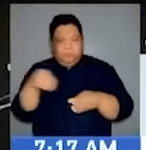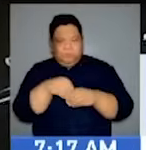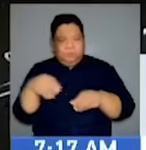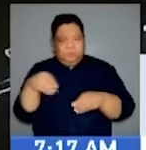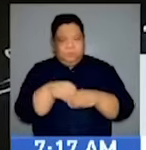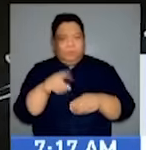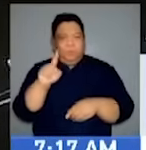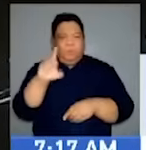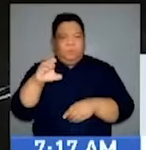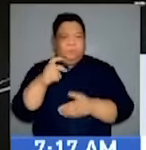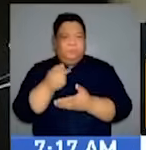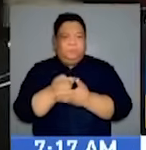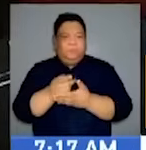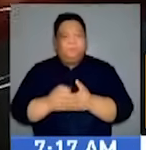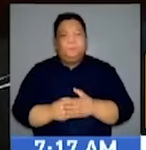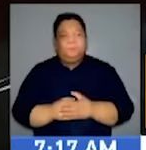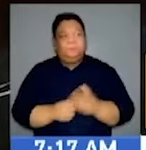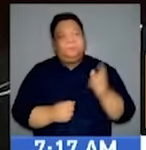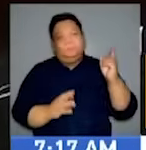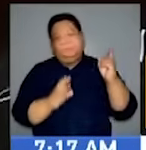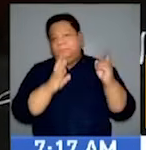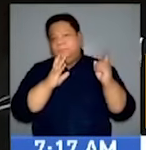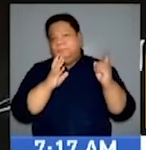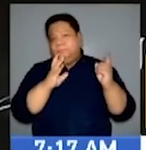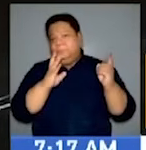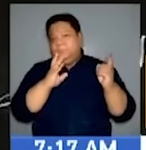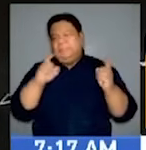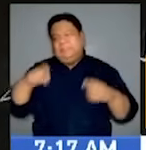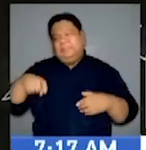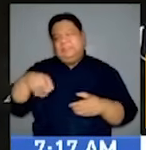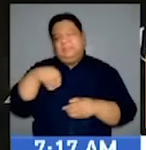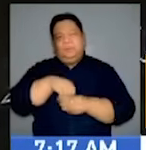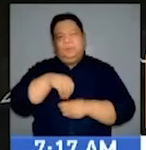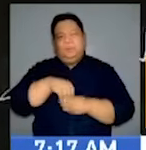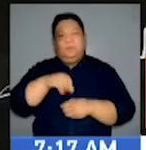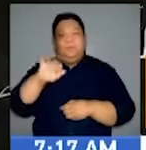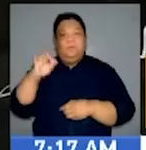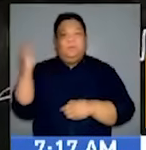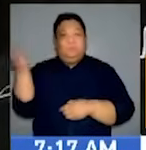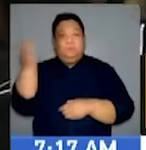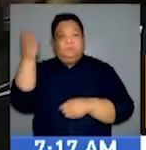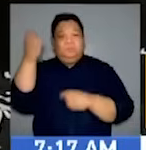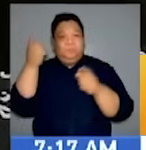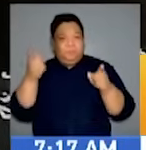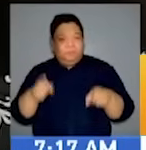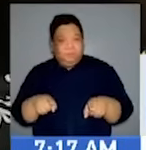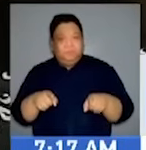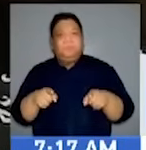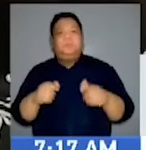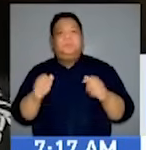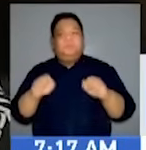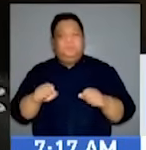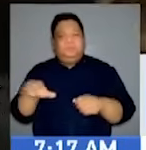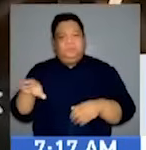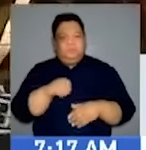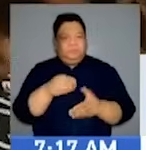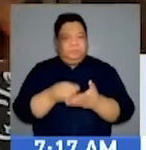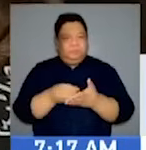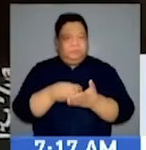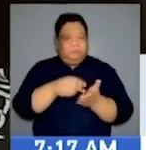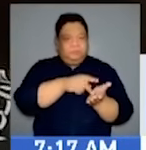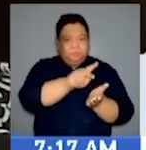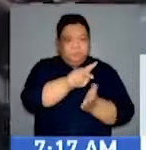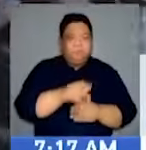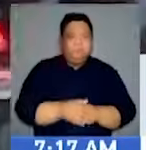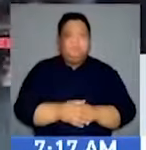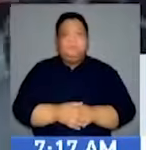para pag may kailangan ka, para may mabunot ka. O pag yung kulang sa kapital, kukuha